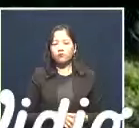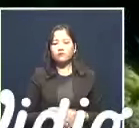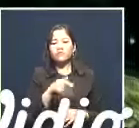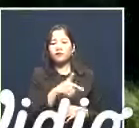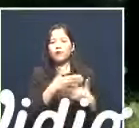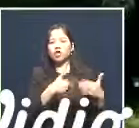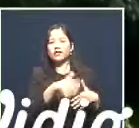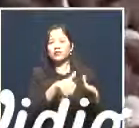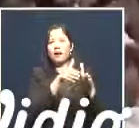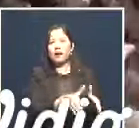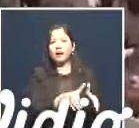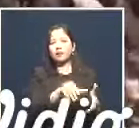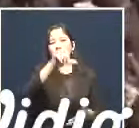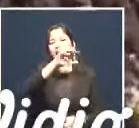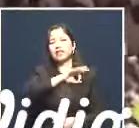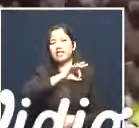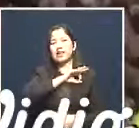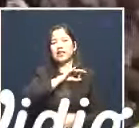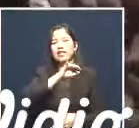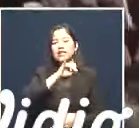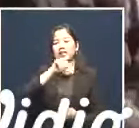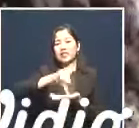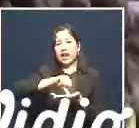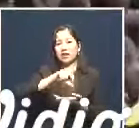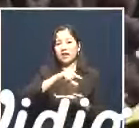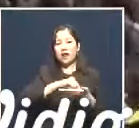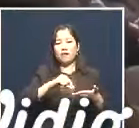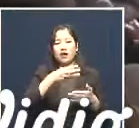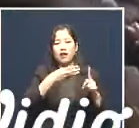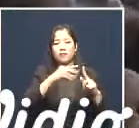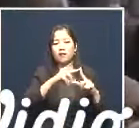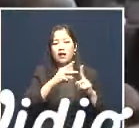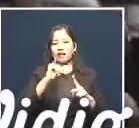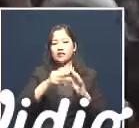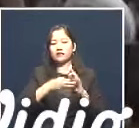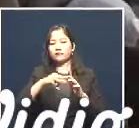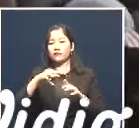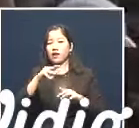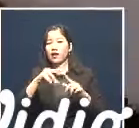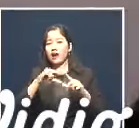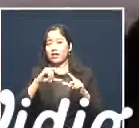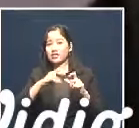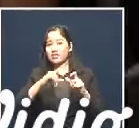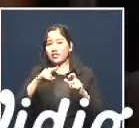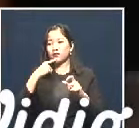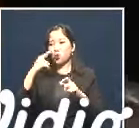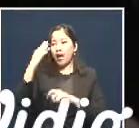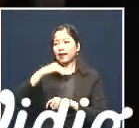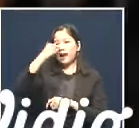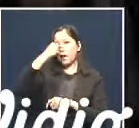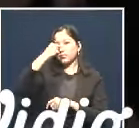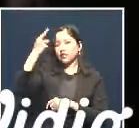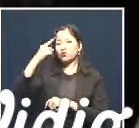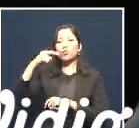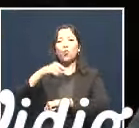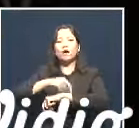Prosesi pemakaman Presiden Iran Ebrahim Raisi berakhir pada hari Kamis waktu setempat dengan upacara pemakaman di tempat paling